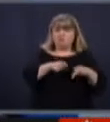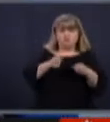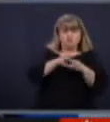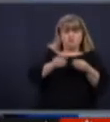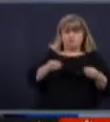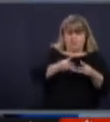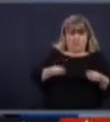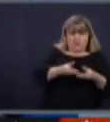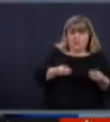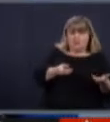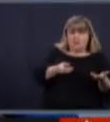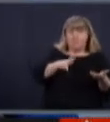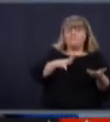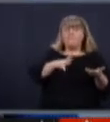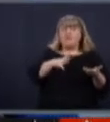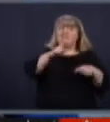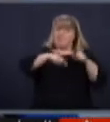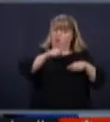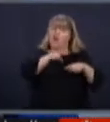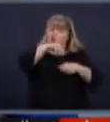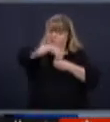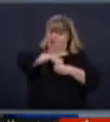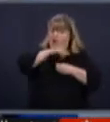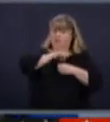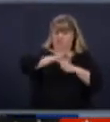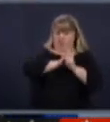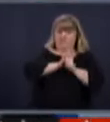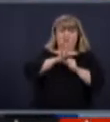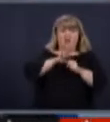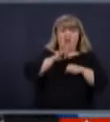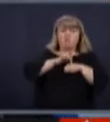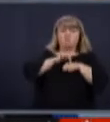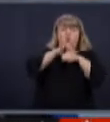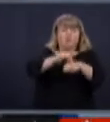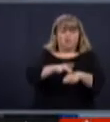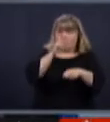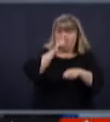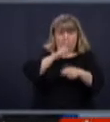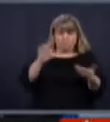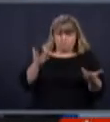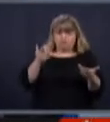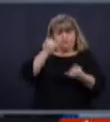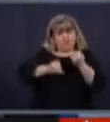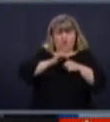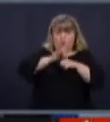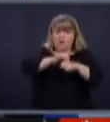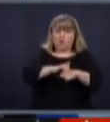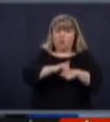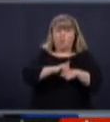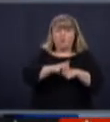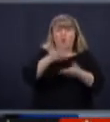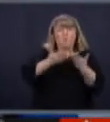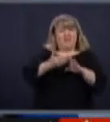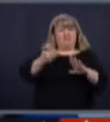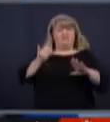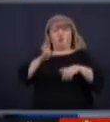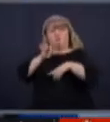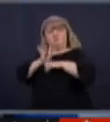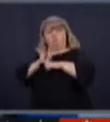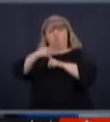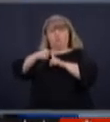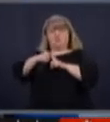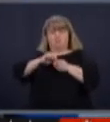sont plus suffisamment contagieux, ou bien ils ont des tests, ils ont eu un faux négatif, un faux positif à un moment donné, deviennent négatifs, ou c'est un